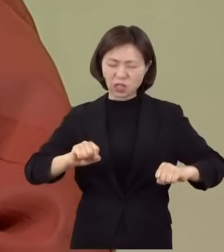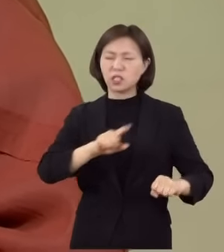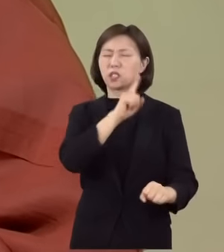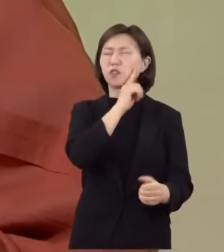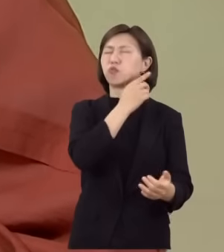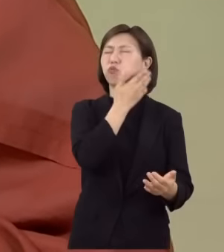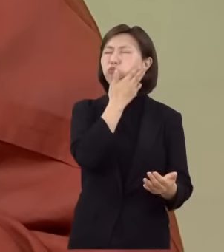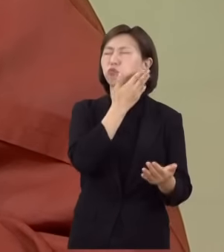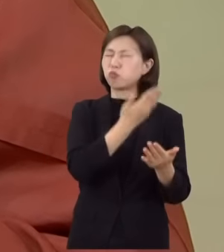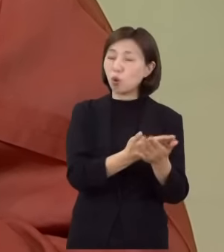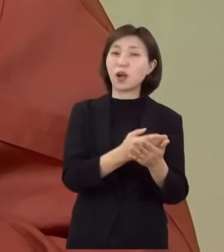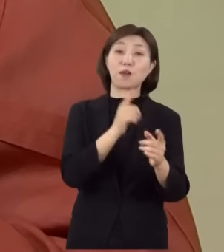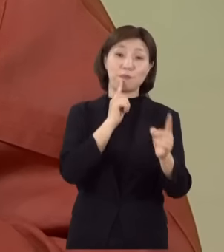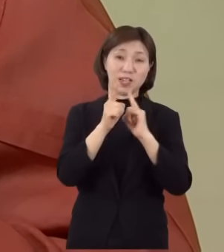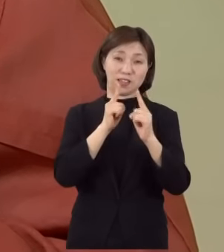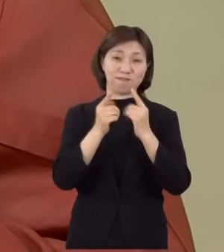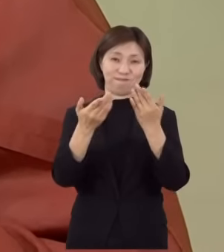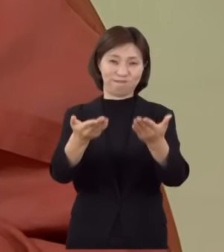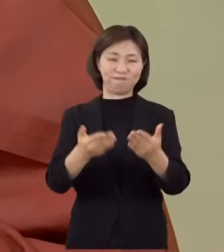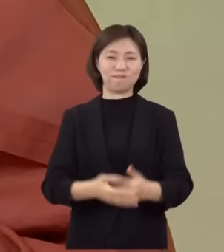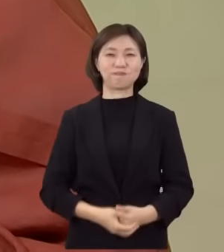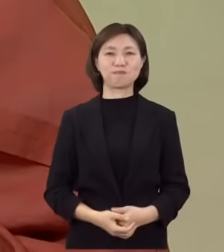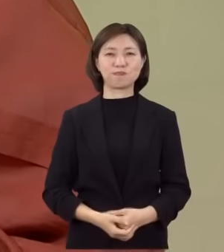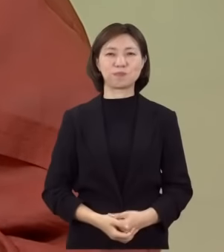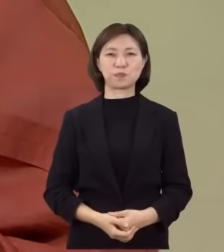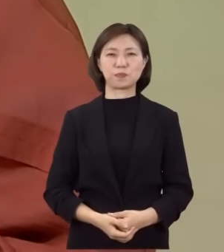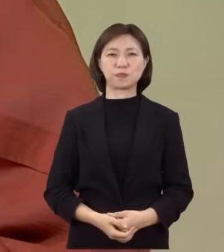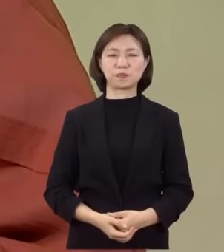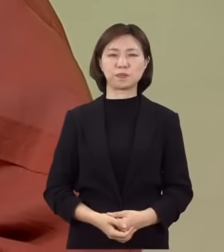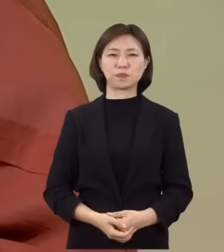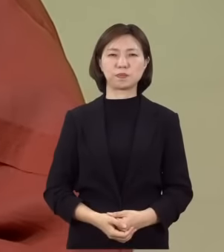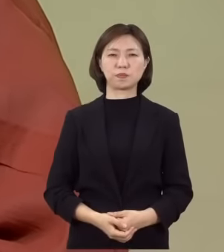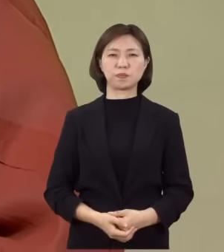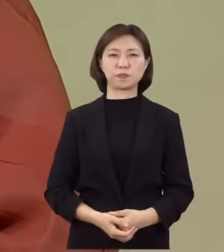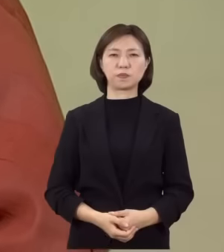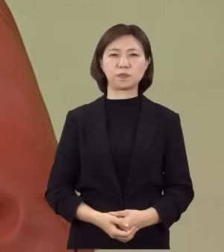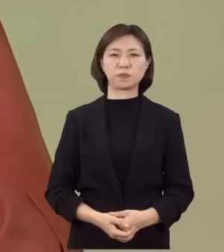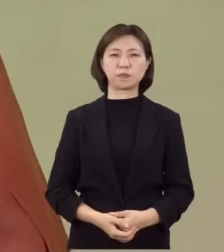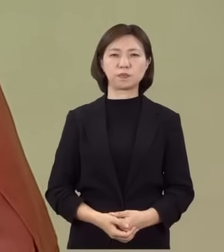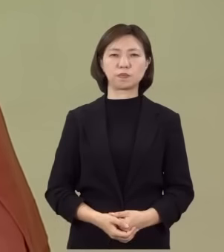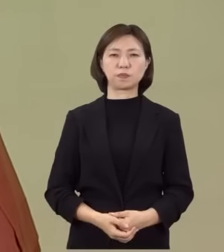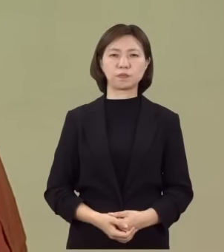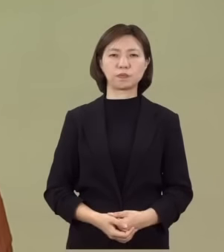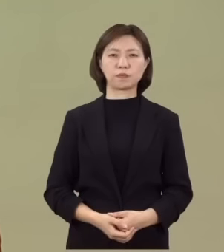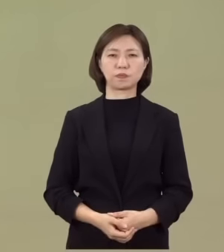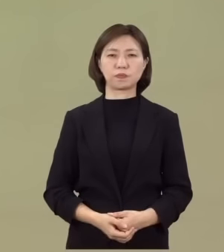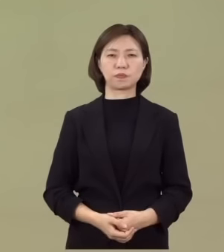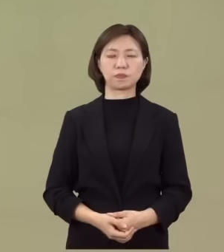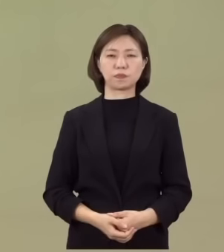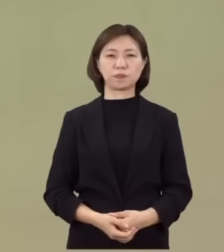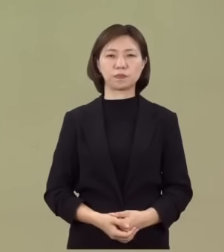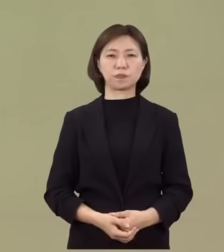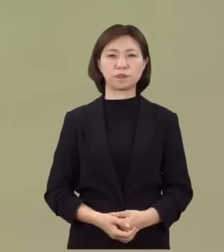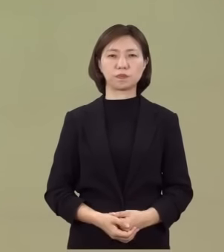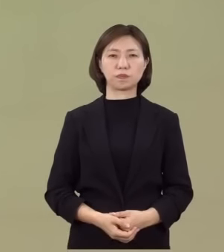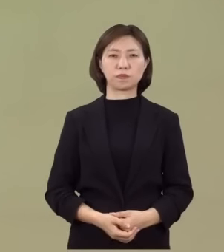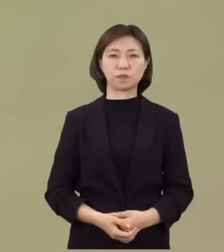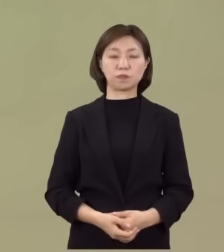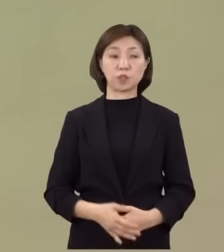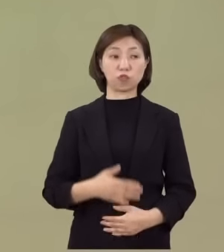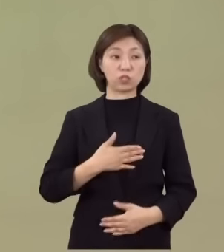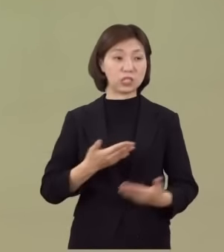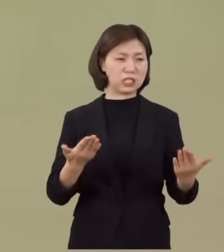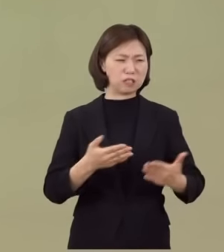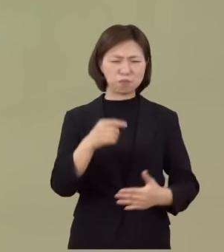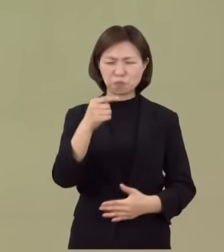것입니다 그런 말씀으로 우리가 이해해야 할 것입니다 그래서 우리가 항상